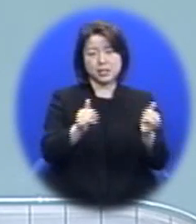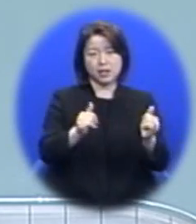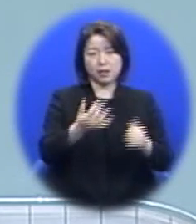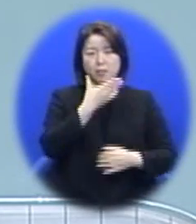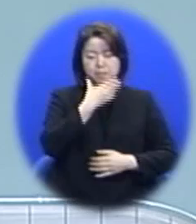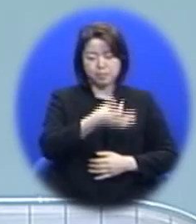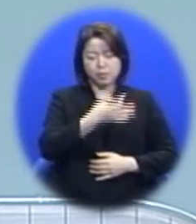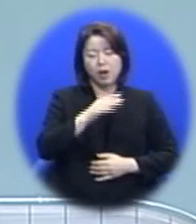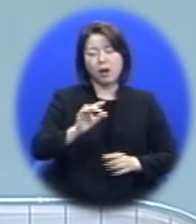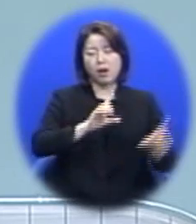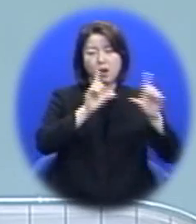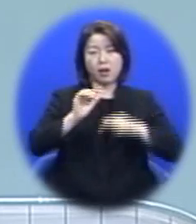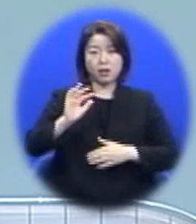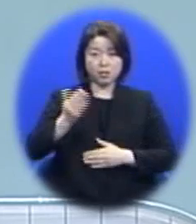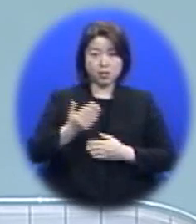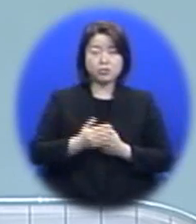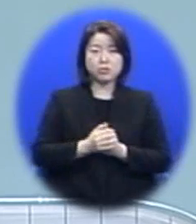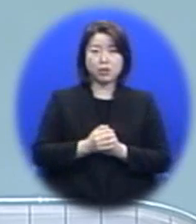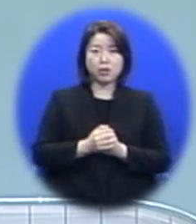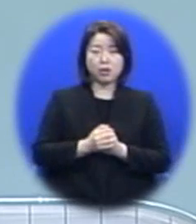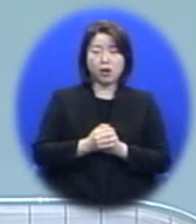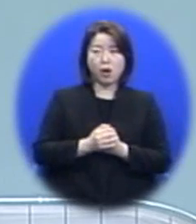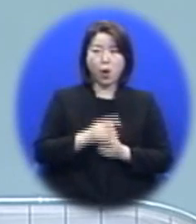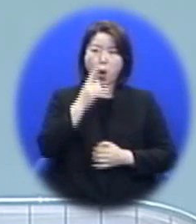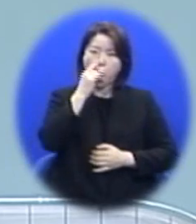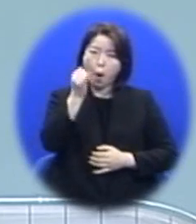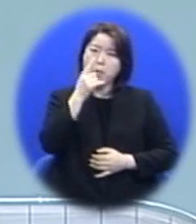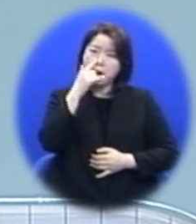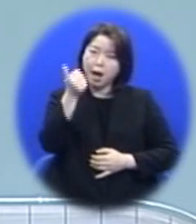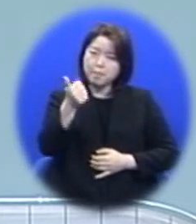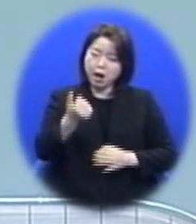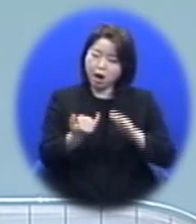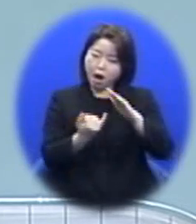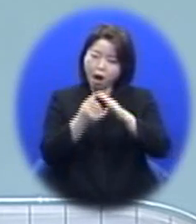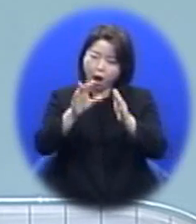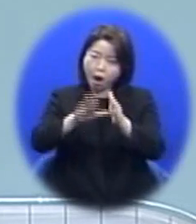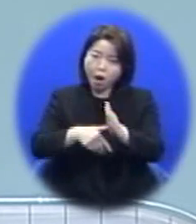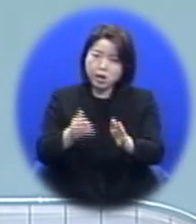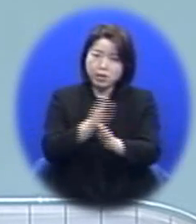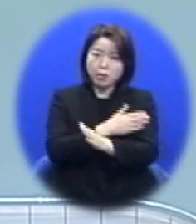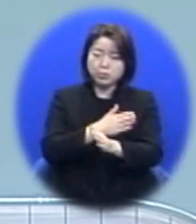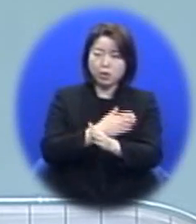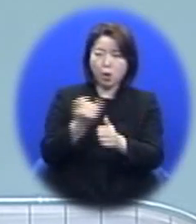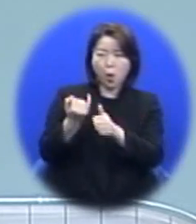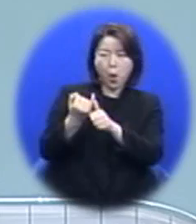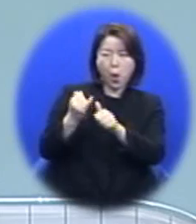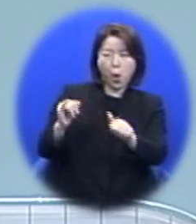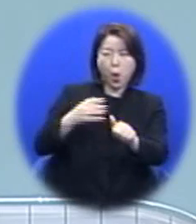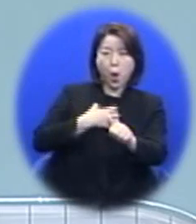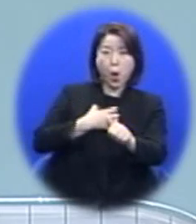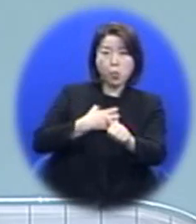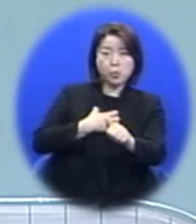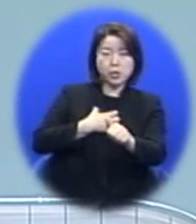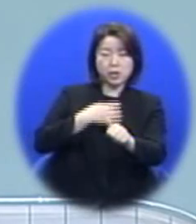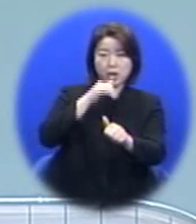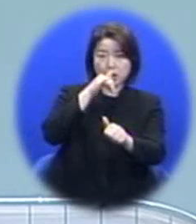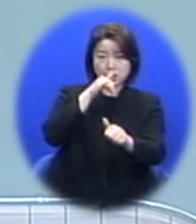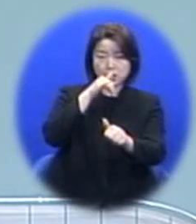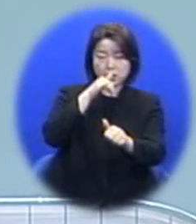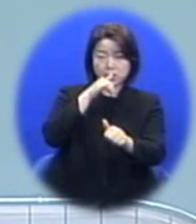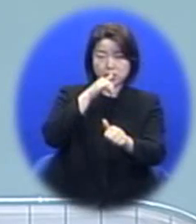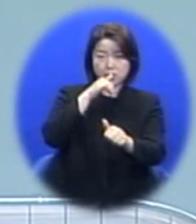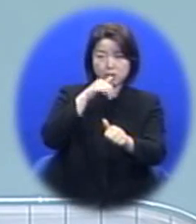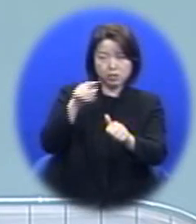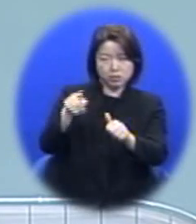불행하게 살게 됐어요. 엄마 아빠가 어려서부터 이혼 위기에 있는 그건 아이들에게